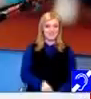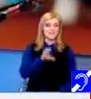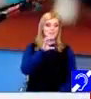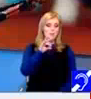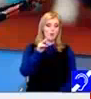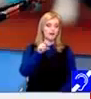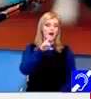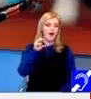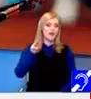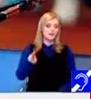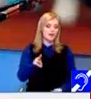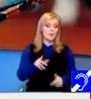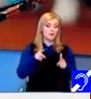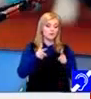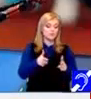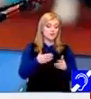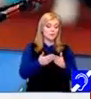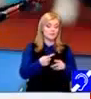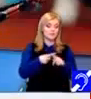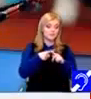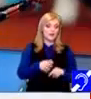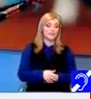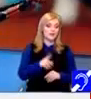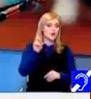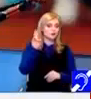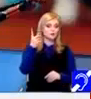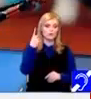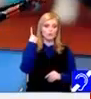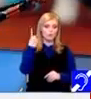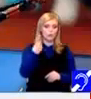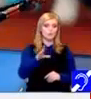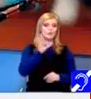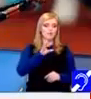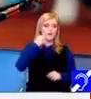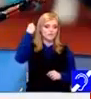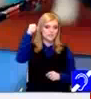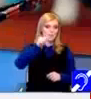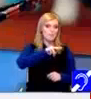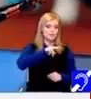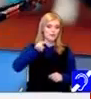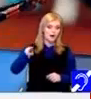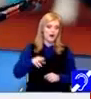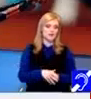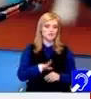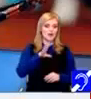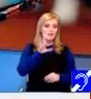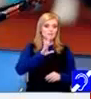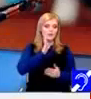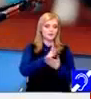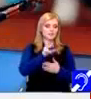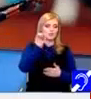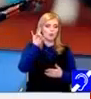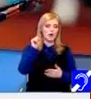Simona Halep este în semifinale la Indian Wells. Numărul 1 mondial a învins-o în 3 seturi pe Petra Martic. Croata a condus cu 3-1 în